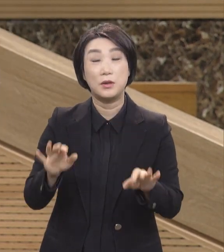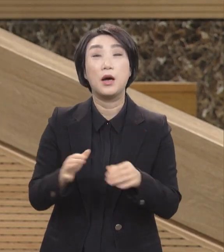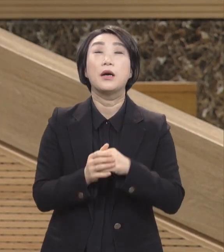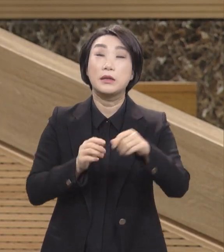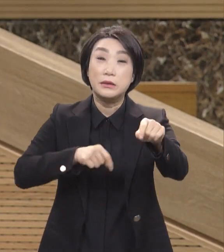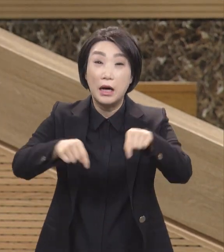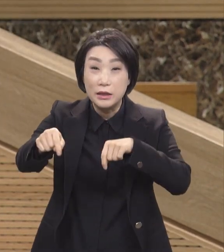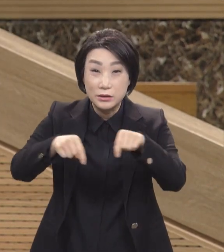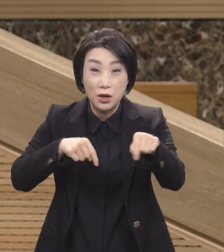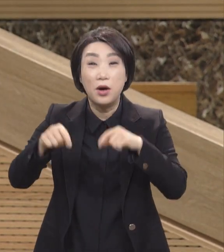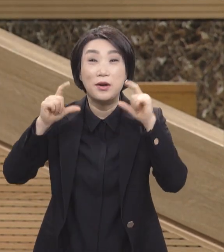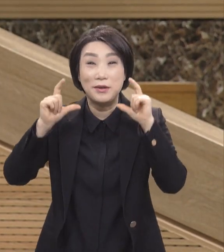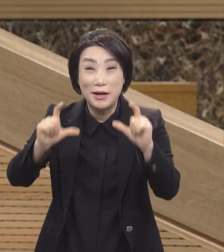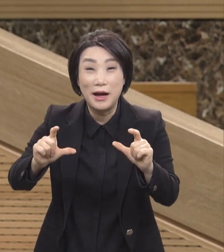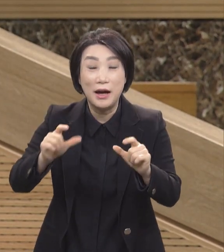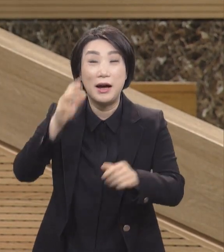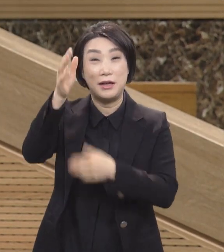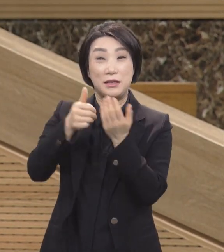다스리라고는